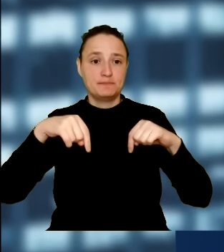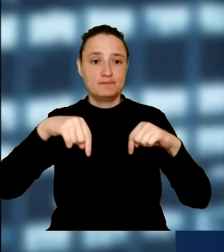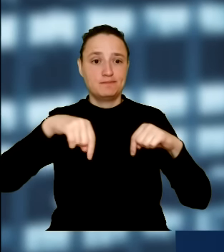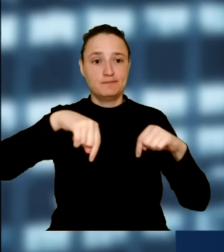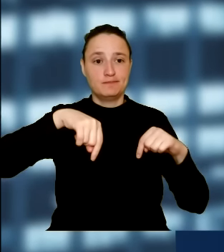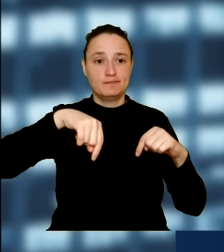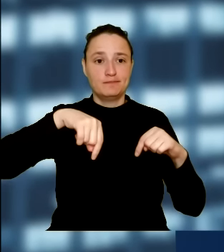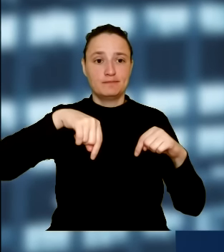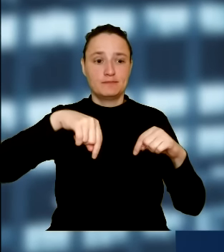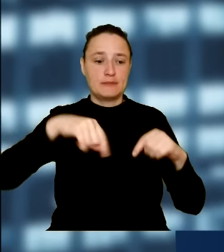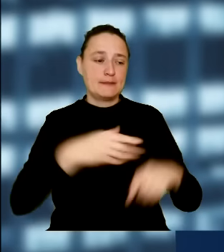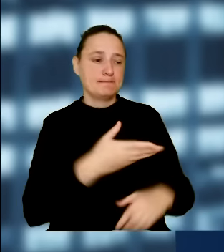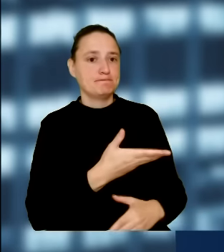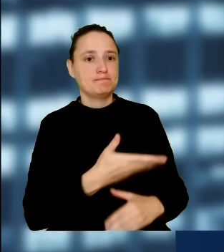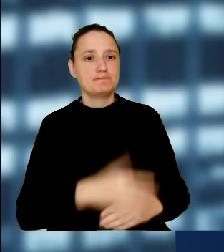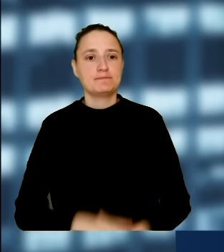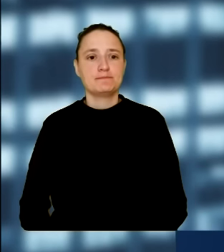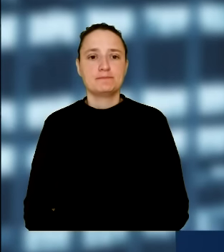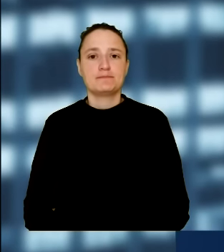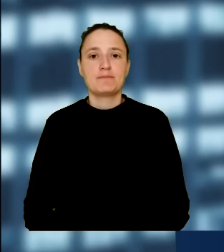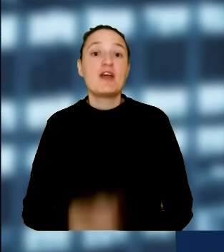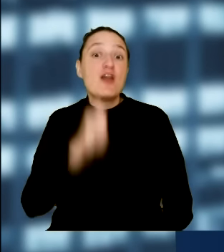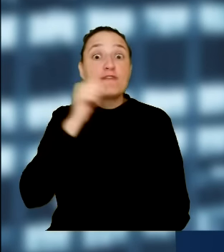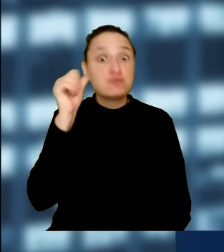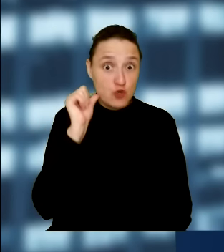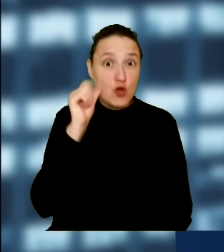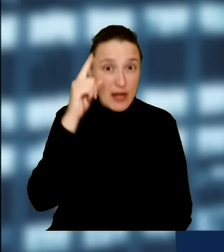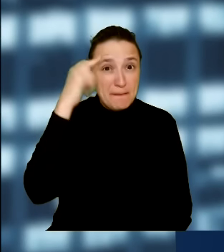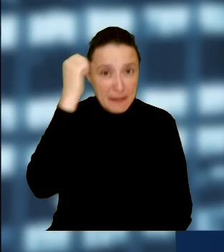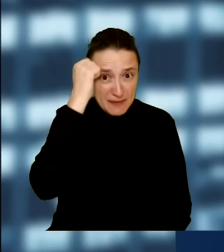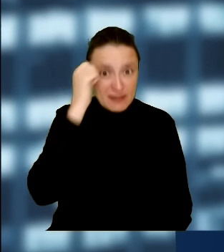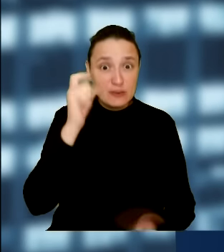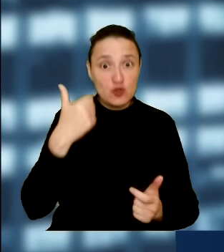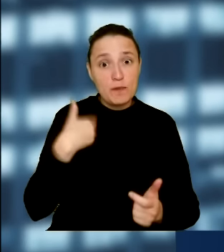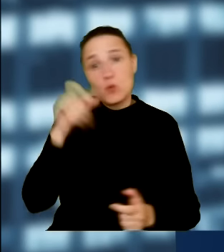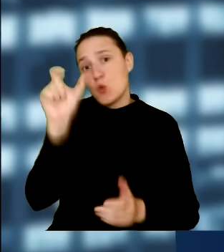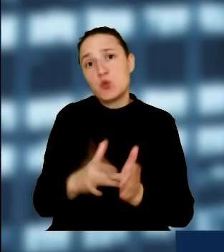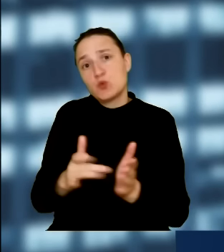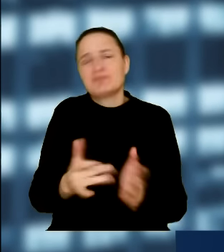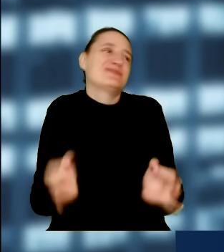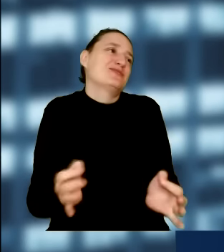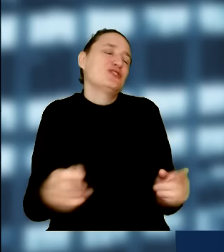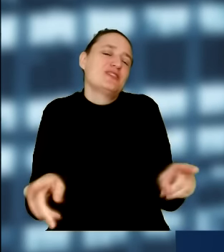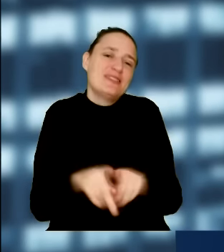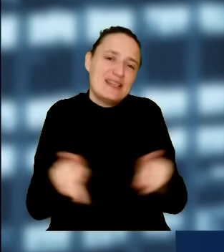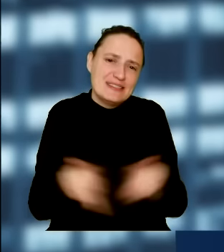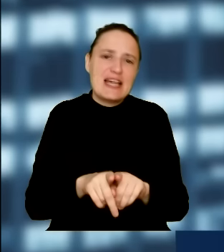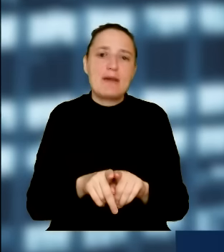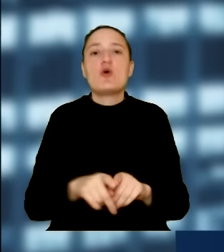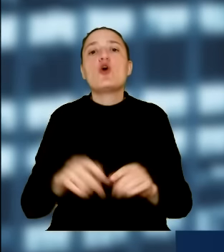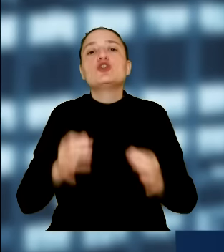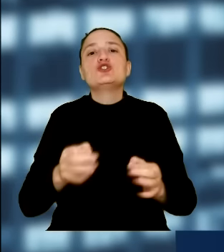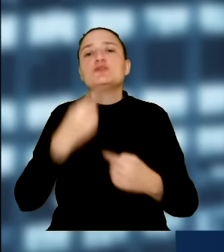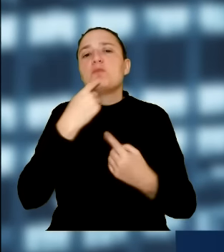...507-964-253, 507-964-253. We wczorajszym odcinku, to Państwo pamiętają, o czym było, o Tusku, tak? Dzisiaj też będzie o Tusku. Dzisiaj będę mówił o tym, że Tusk ma gest,